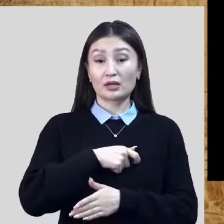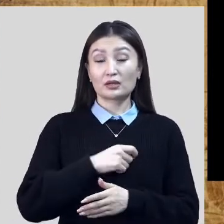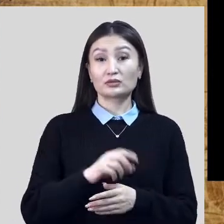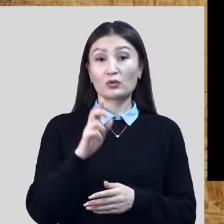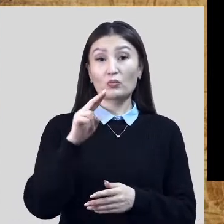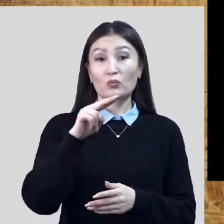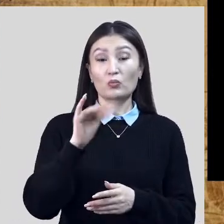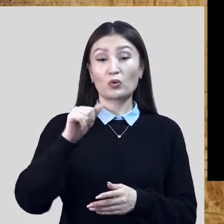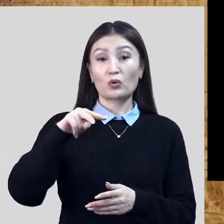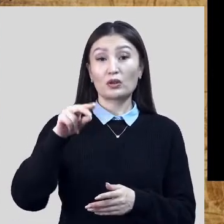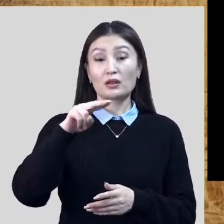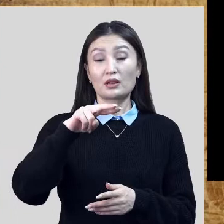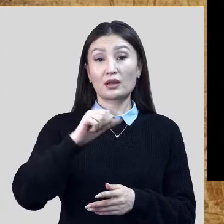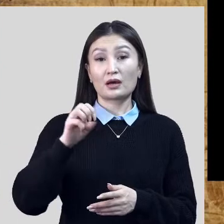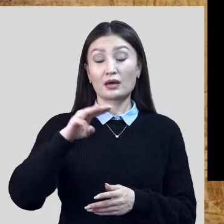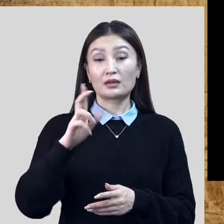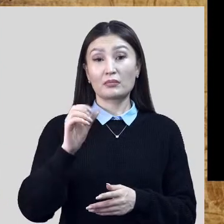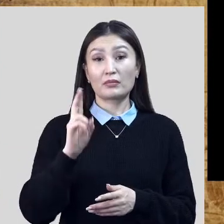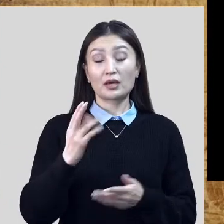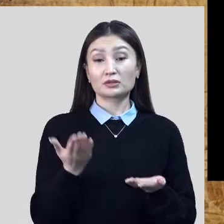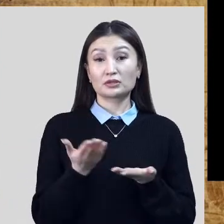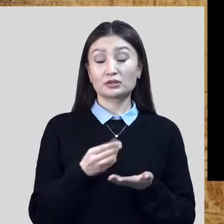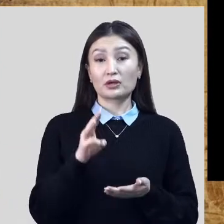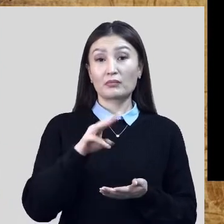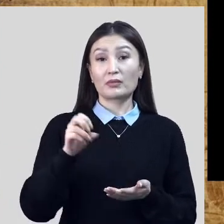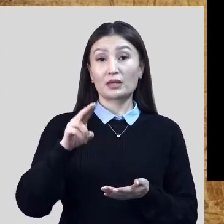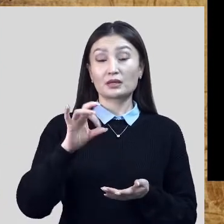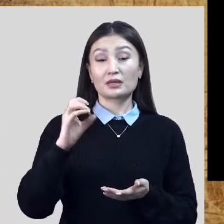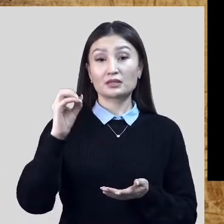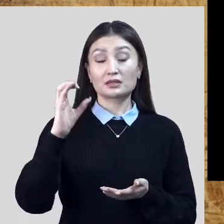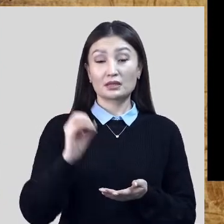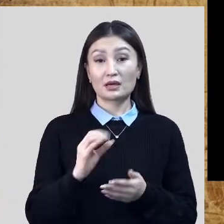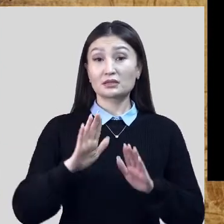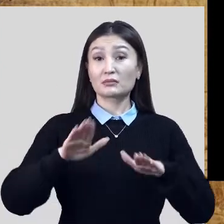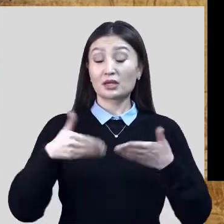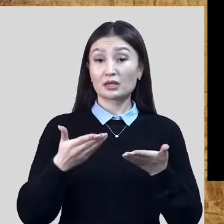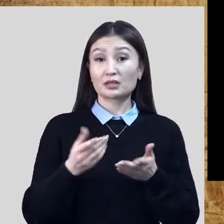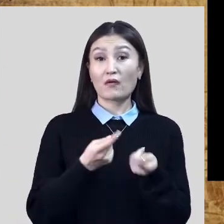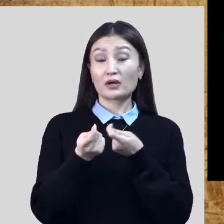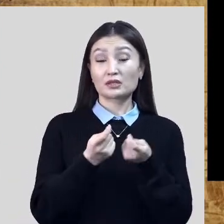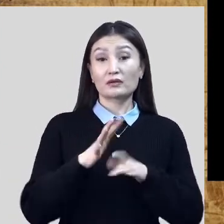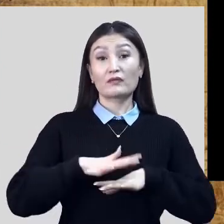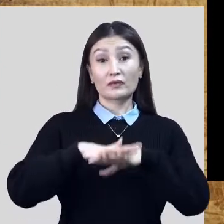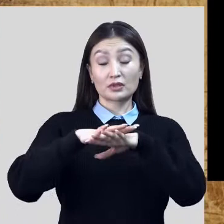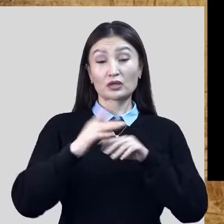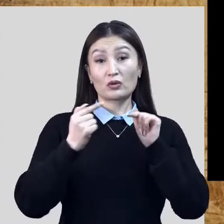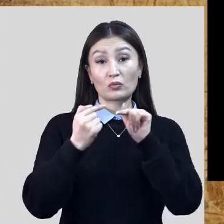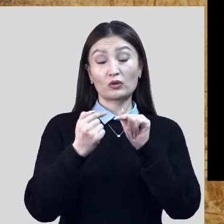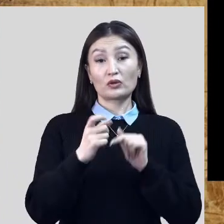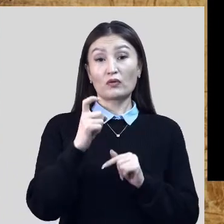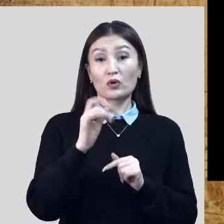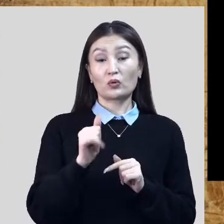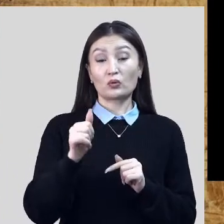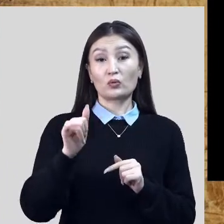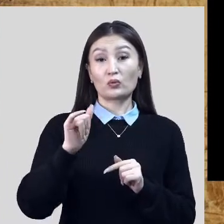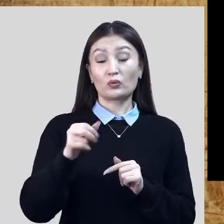Пулатбеку, внуку Алимхана, жившему в медресе в Самарканде, с предложением возглавить восстание против